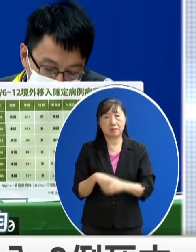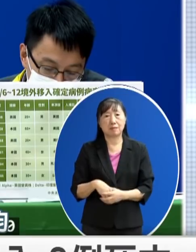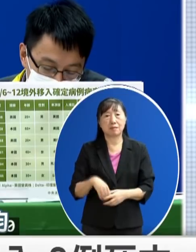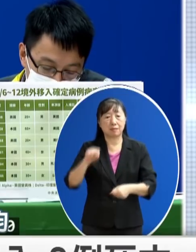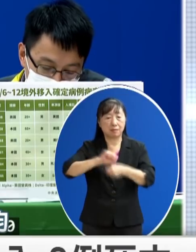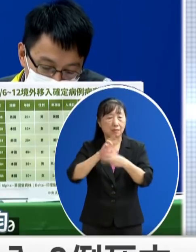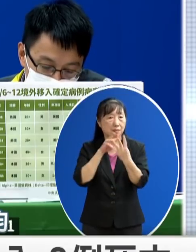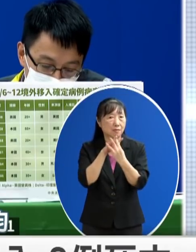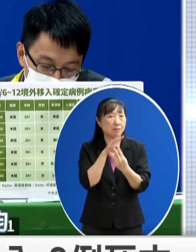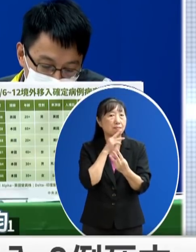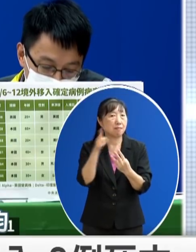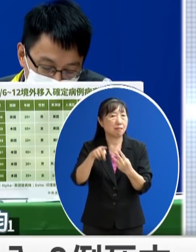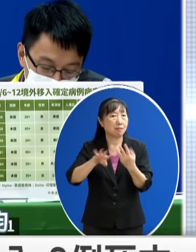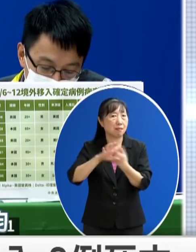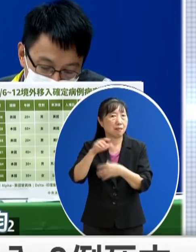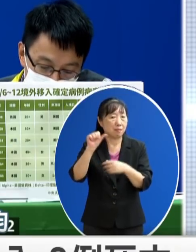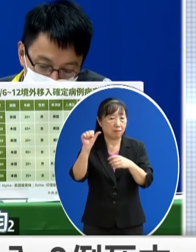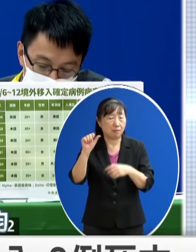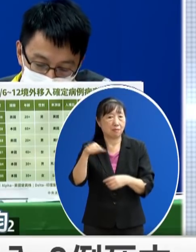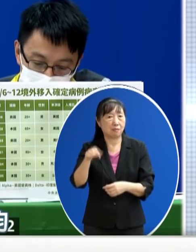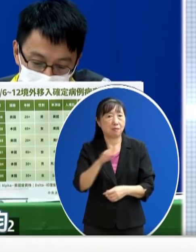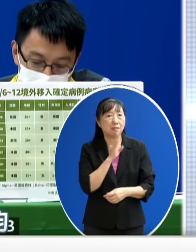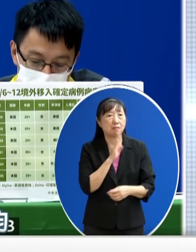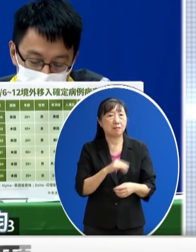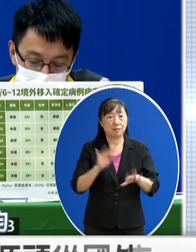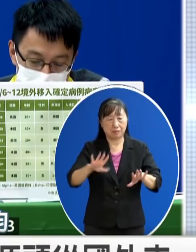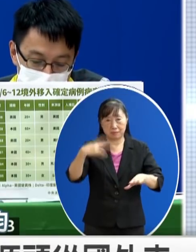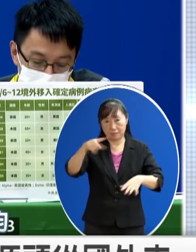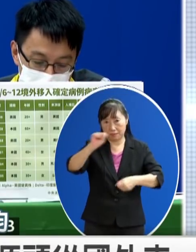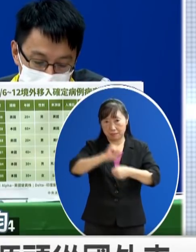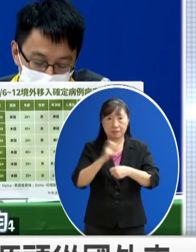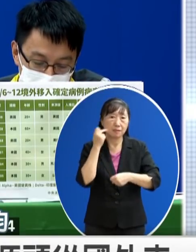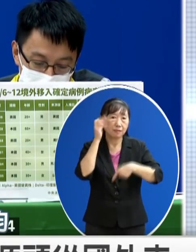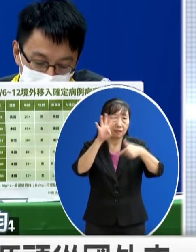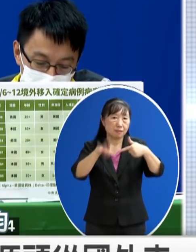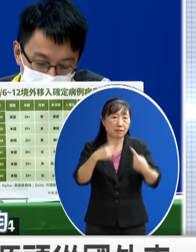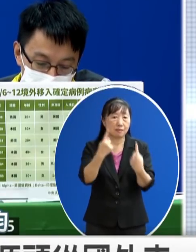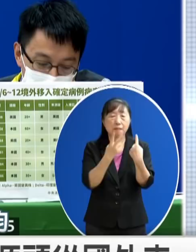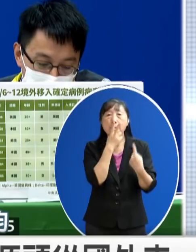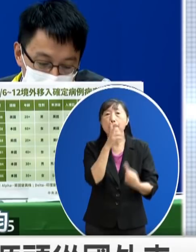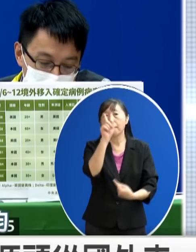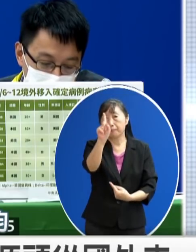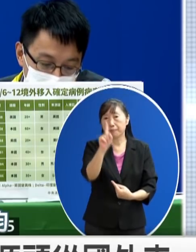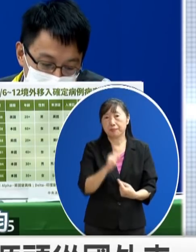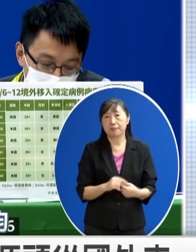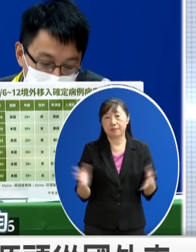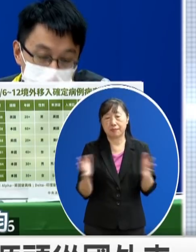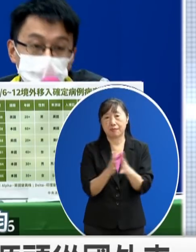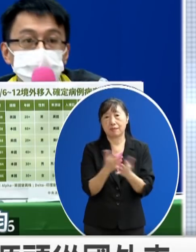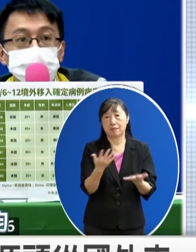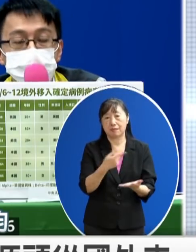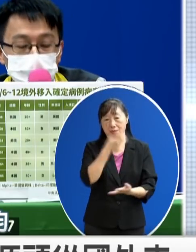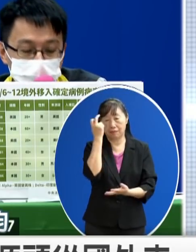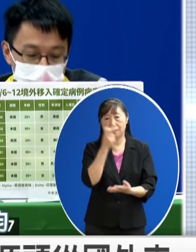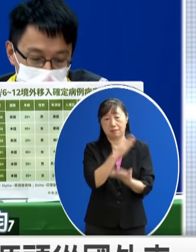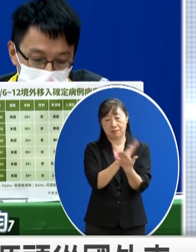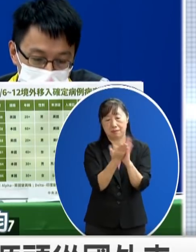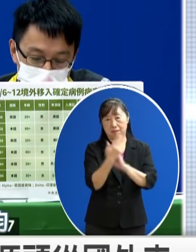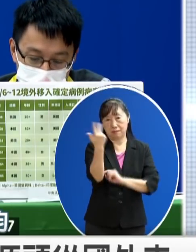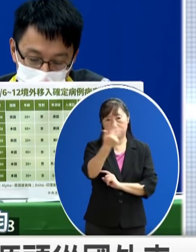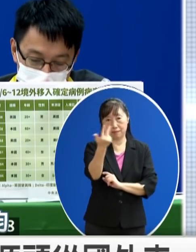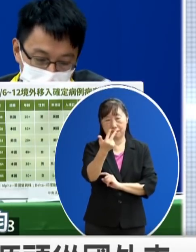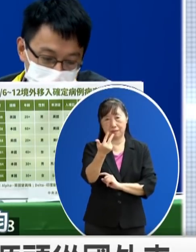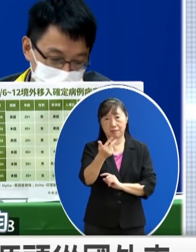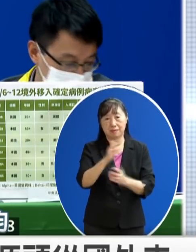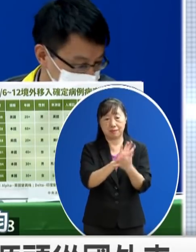州变异株有境外移入的5例，那所以再加上今年哥伦比亚变异株有1例，总共就是我们有发现7种的不同的变异